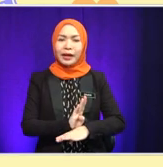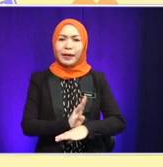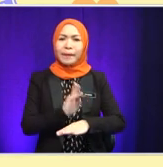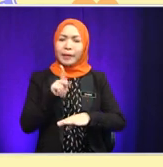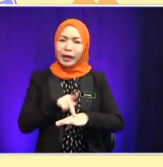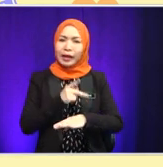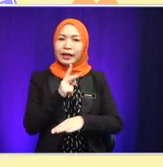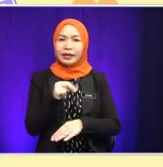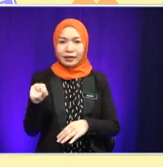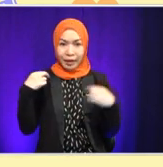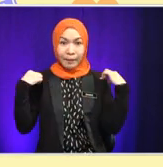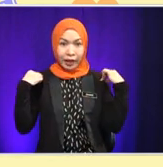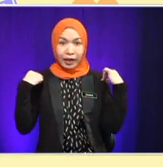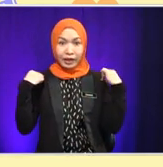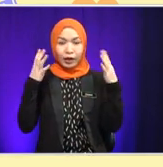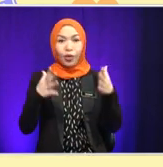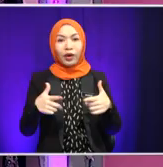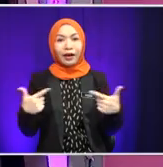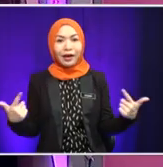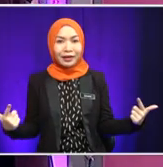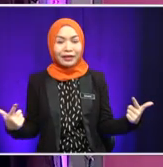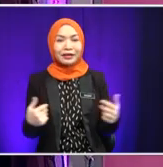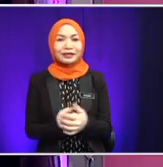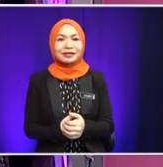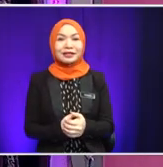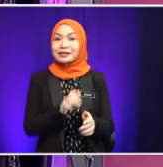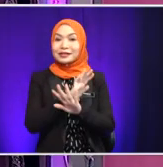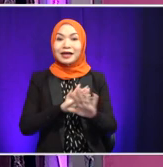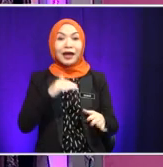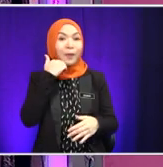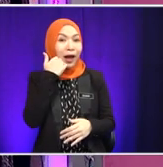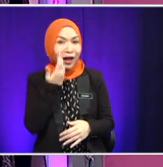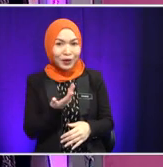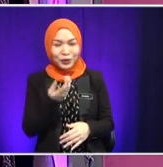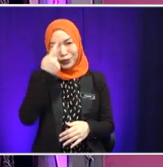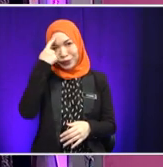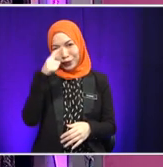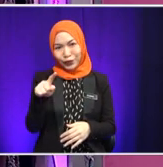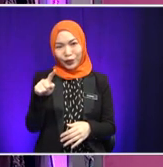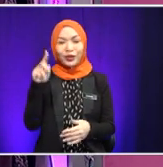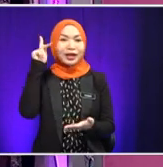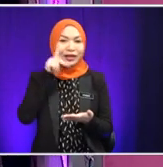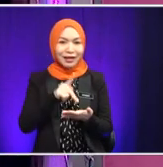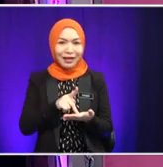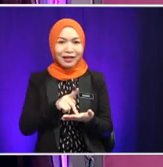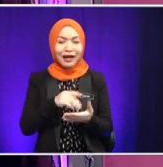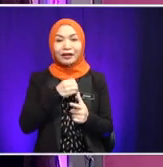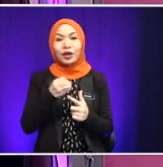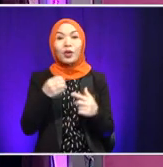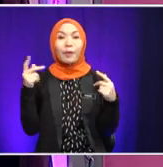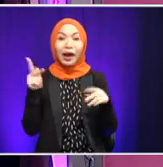boleh untuk mengenali ya adat dan budaya kaum lain dengan cara mempelajari ya